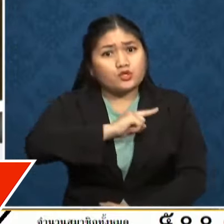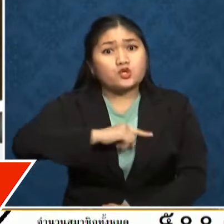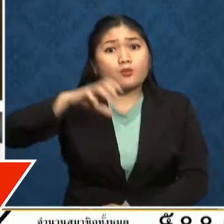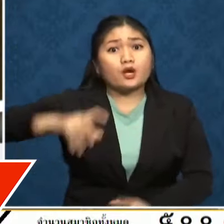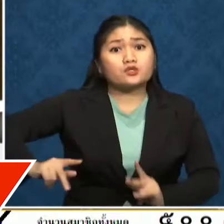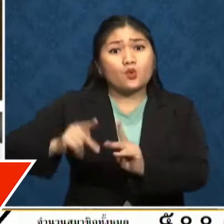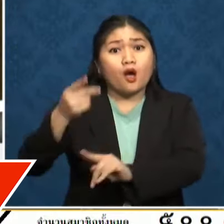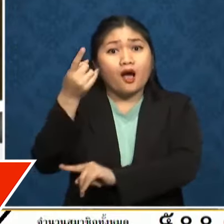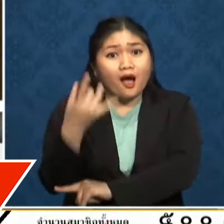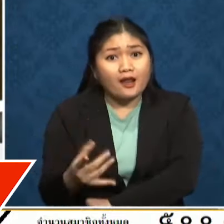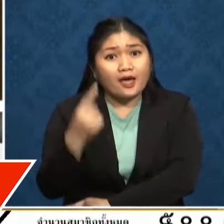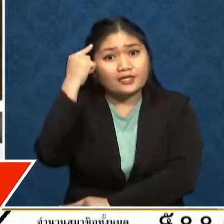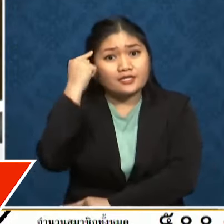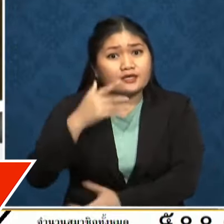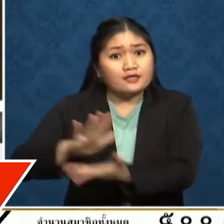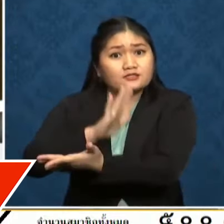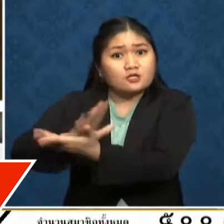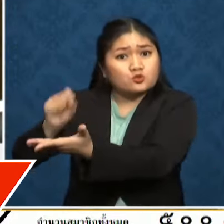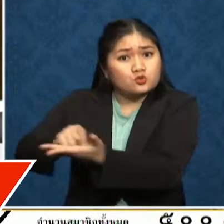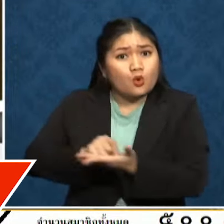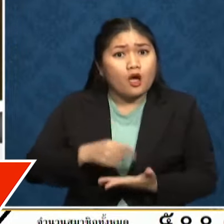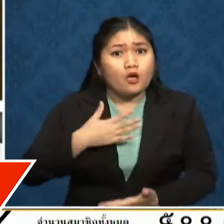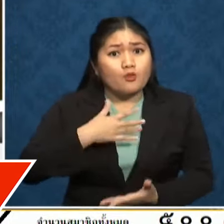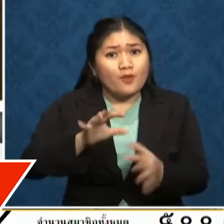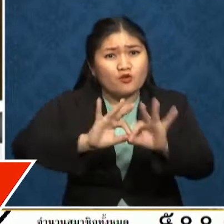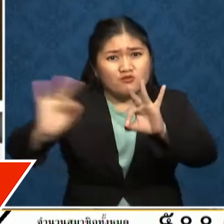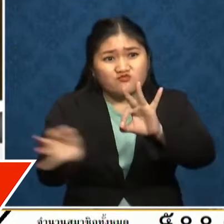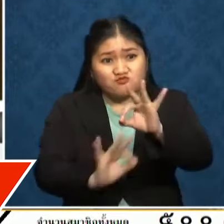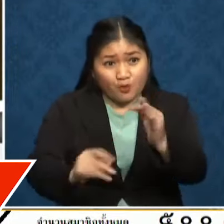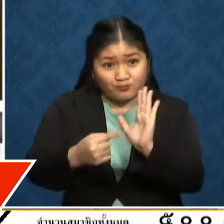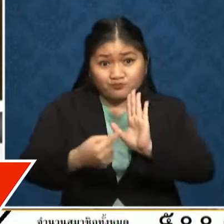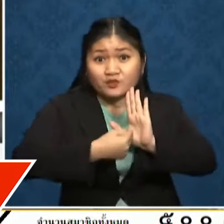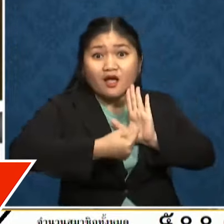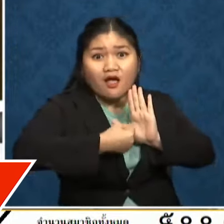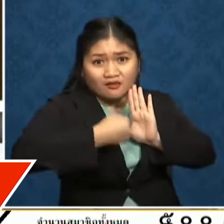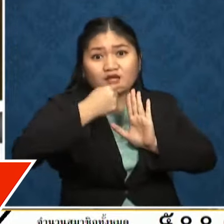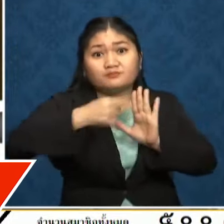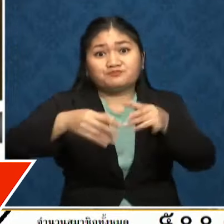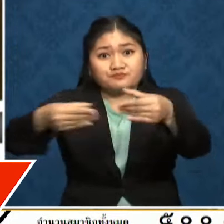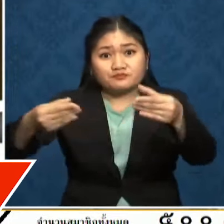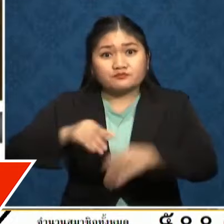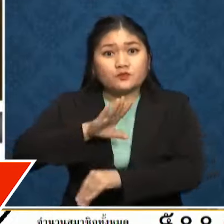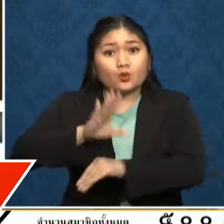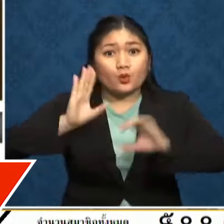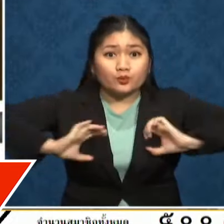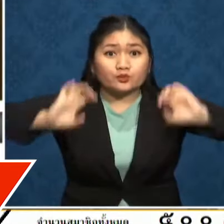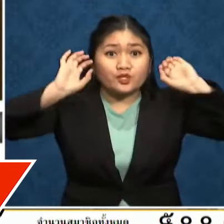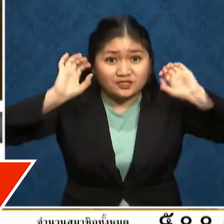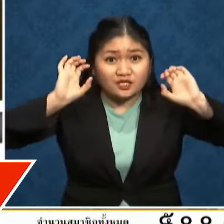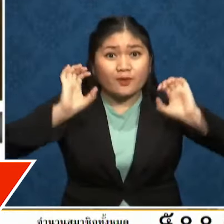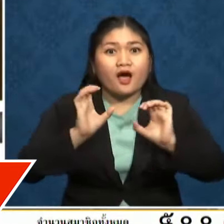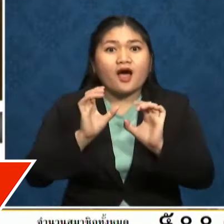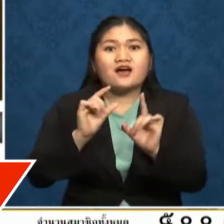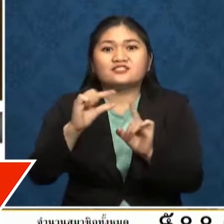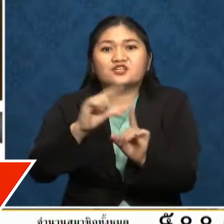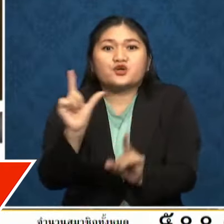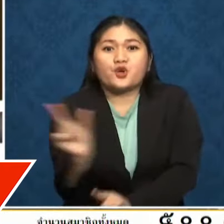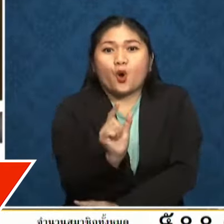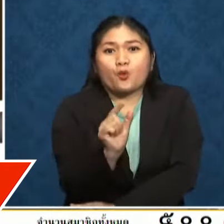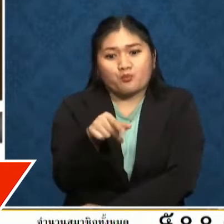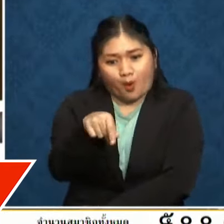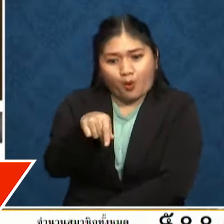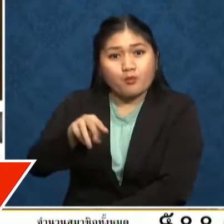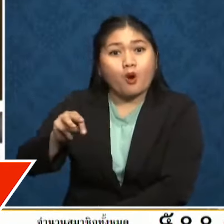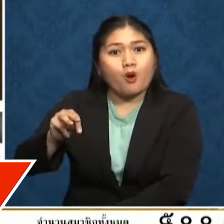ดนะครับส่งเอกสารมาให้ผมแลวเขียนตรงนี้เป็นร่างของรัฐบาลอักษรย่อพอมอ